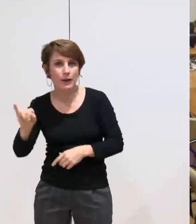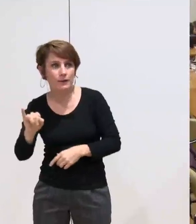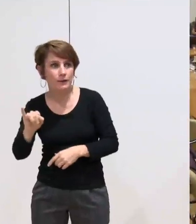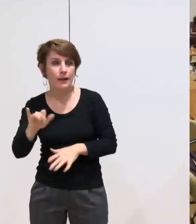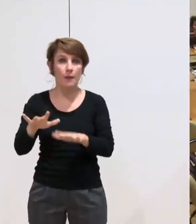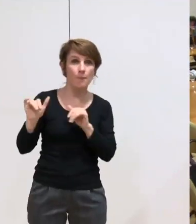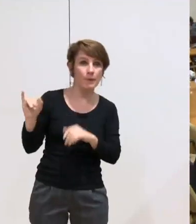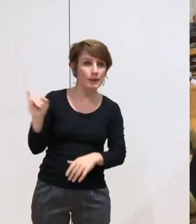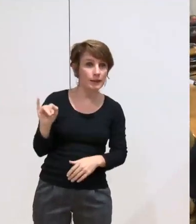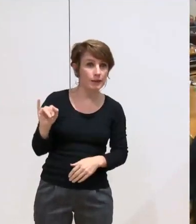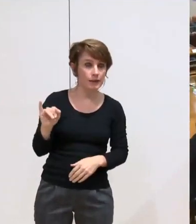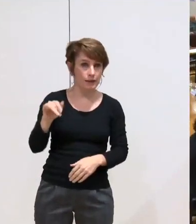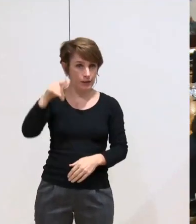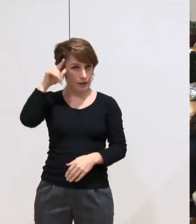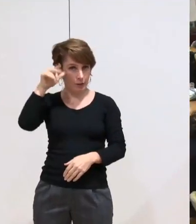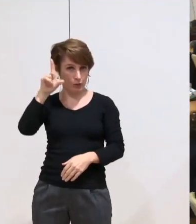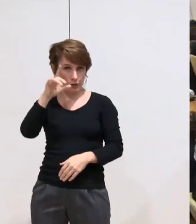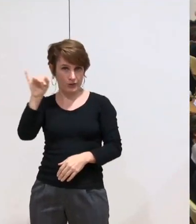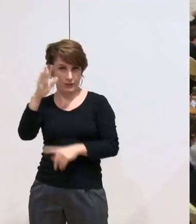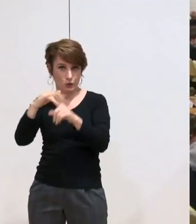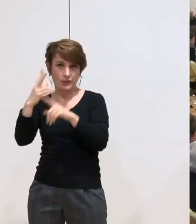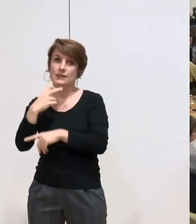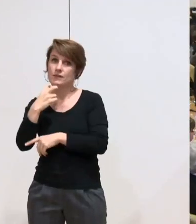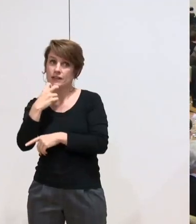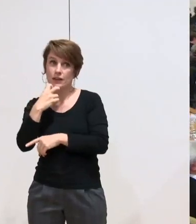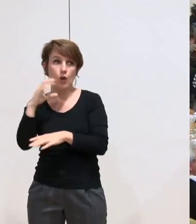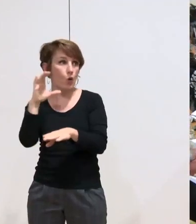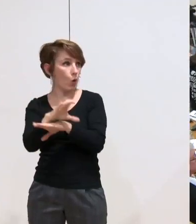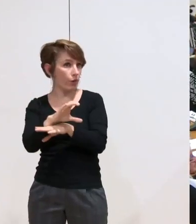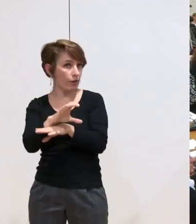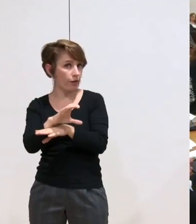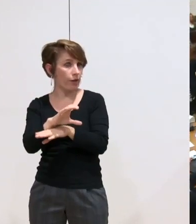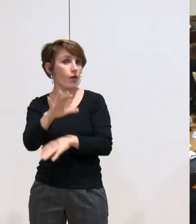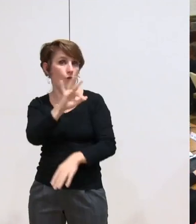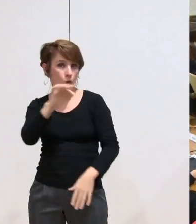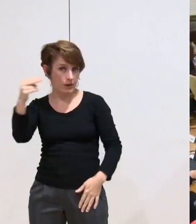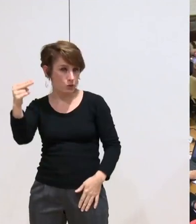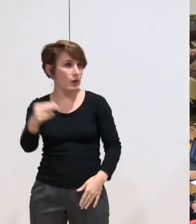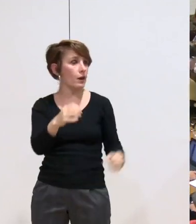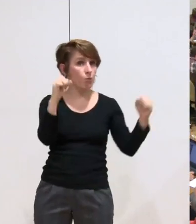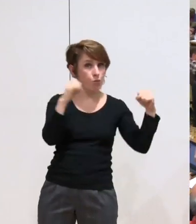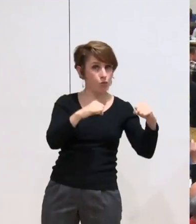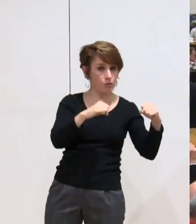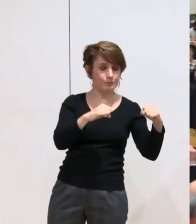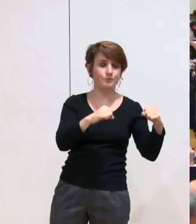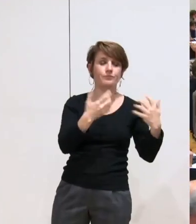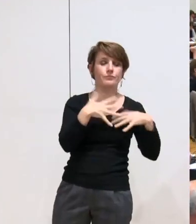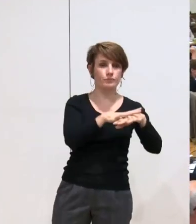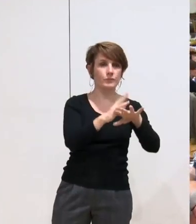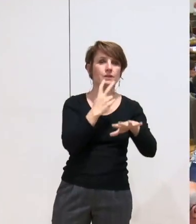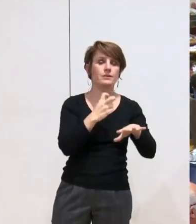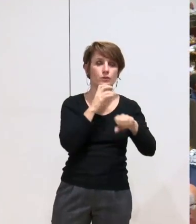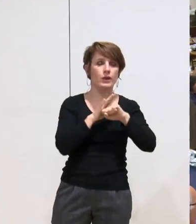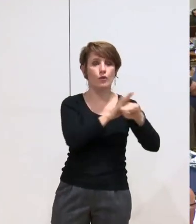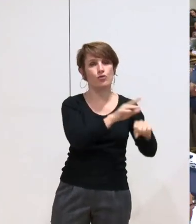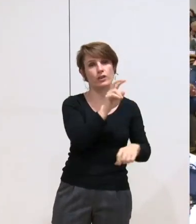Qui s'abstient ? Les Républicains, UDI, Société Civile, qui vote contre ? Le Front National, qui vote pour ? Le Rassemblement Citoyen de la